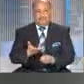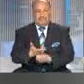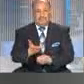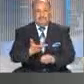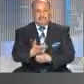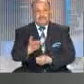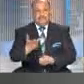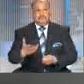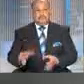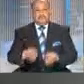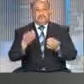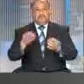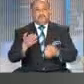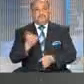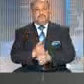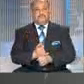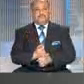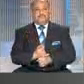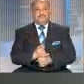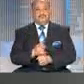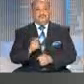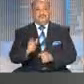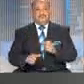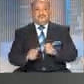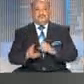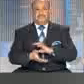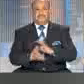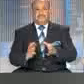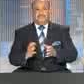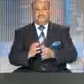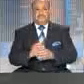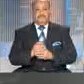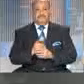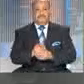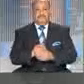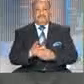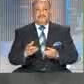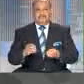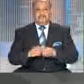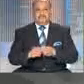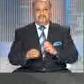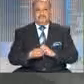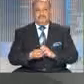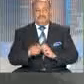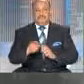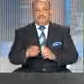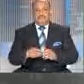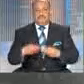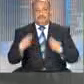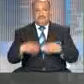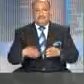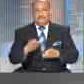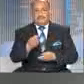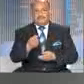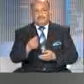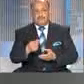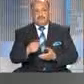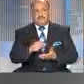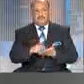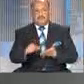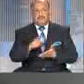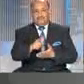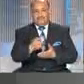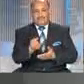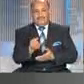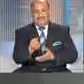وجيرانه من الفلاحة الآخرين تخلوا منذ سنوات عن البذور المحلية واعتمدوا على البذور المستوردة بحثا عن الكم والجودة،